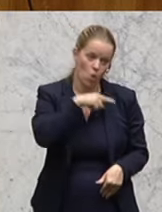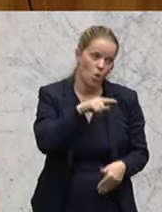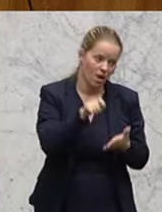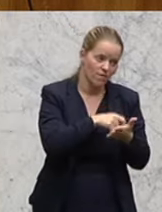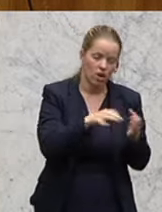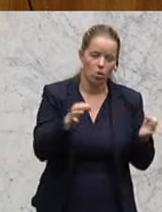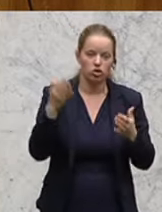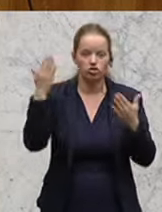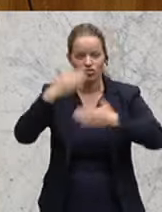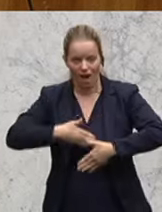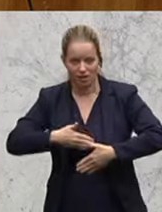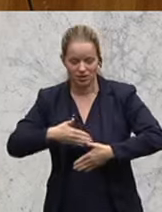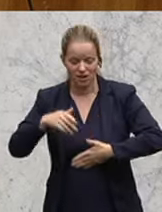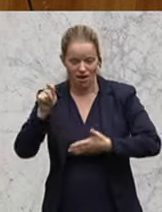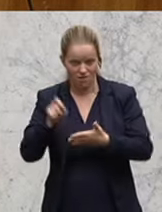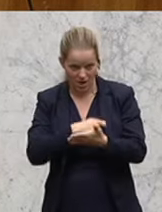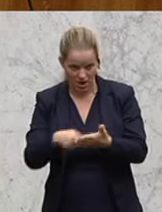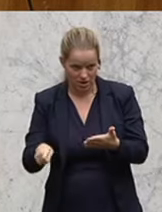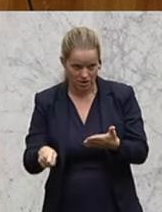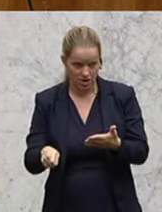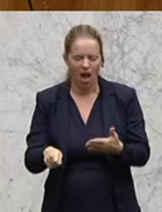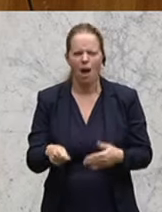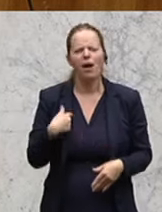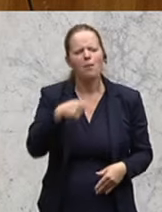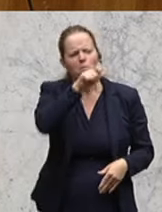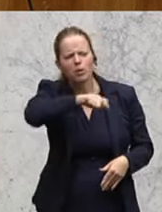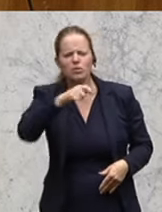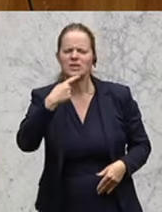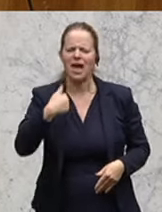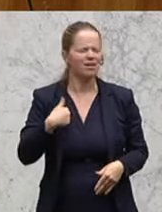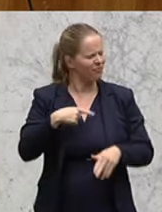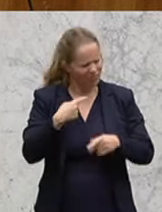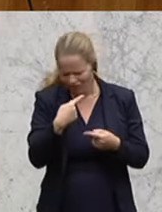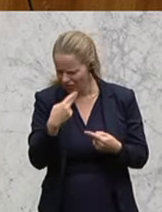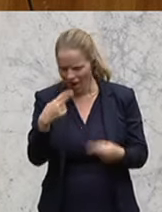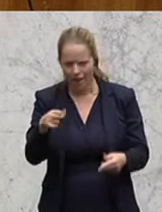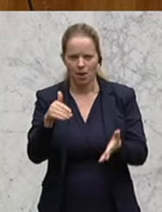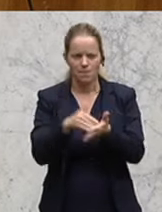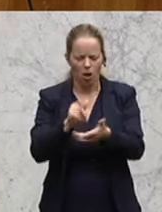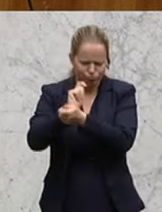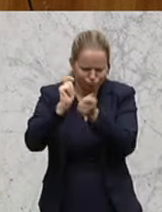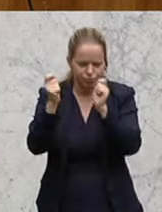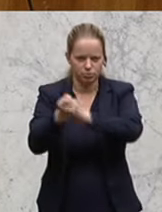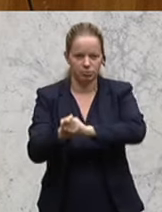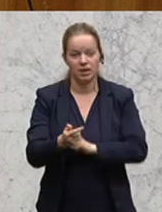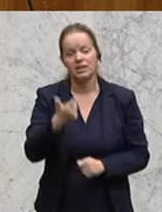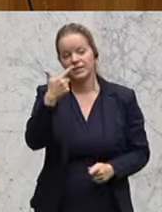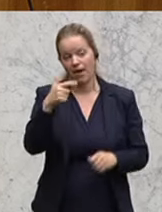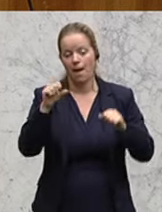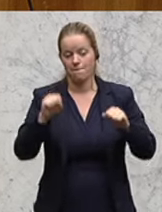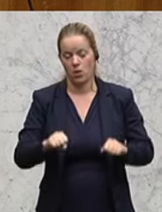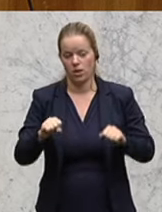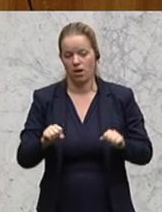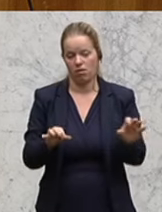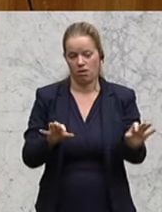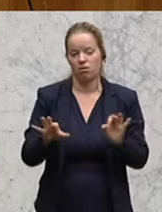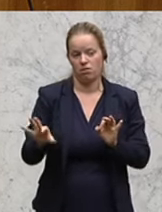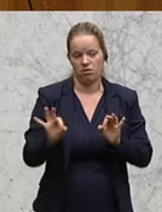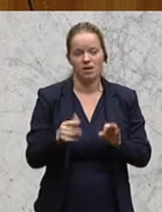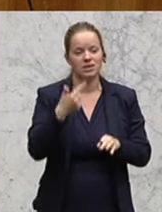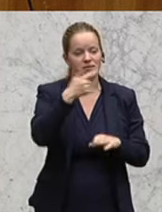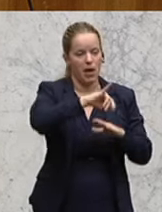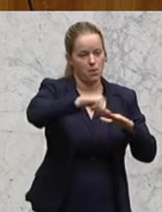wählen. Die sagen, nein, es braucht eine Veränderung in diesem Land, die haben zwei Möglichkeiten. Es gibt zwei Kräfte, die für